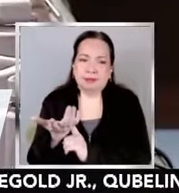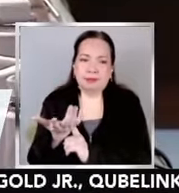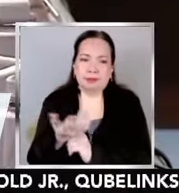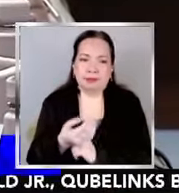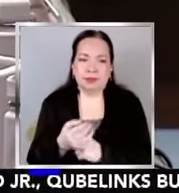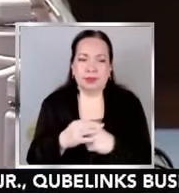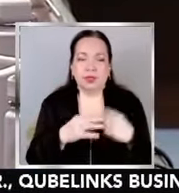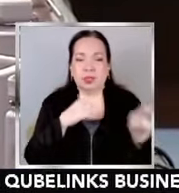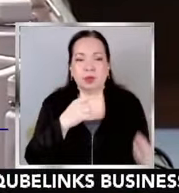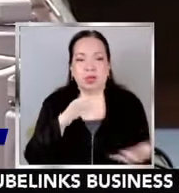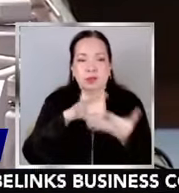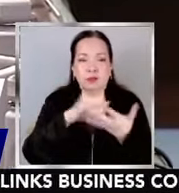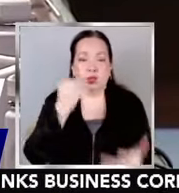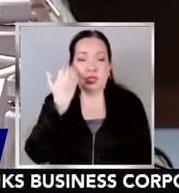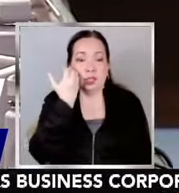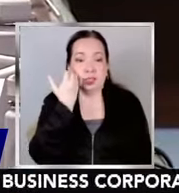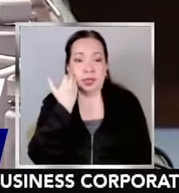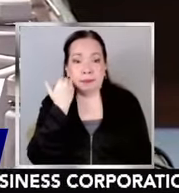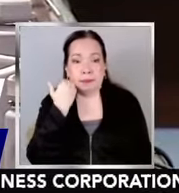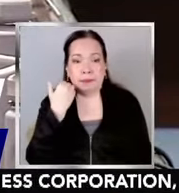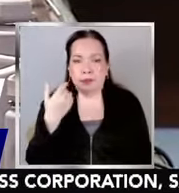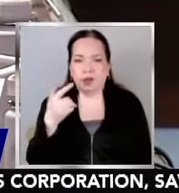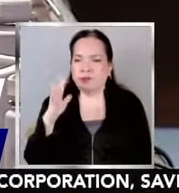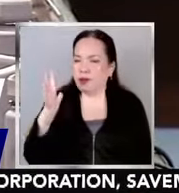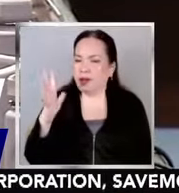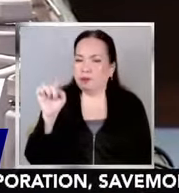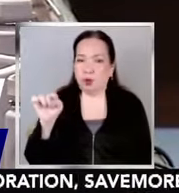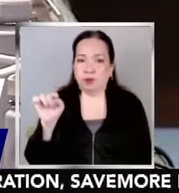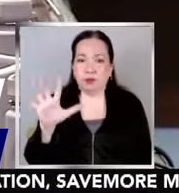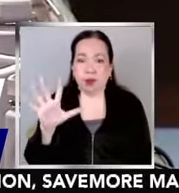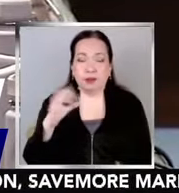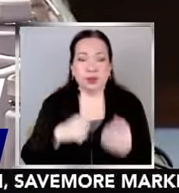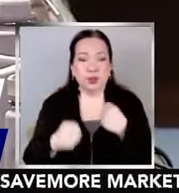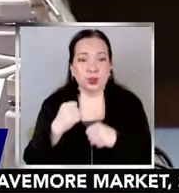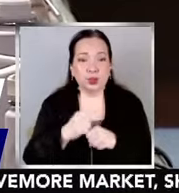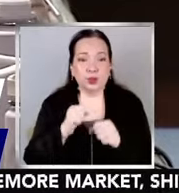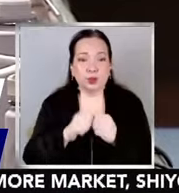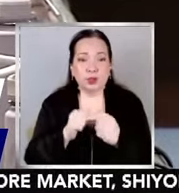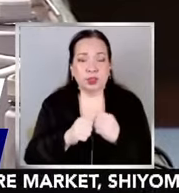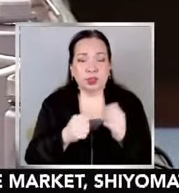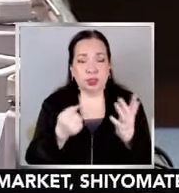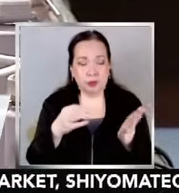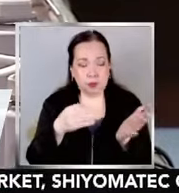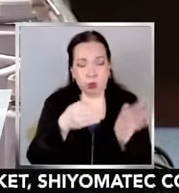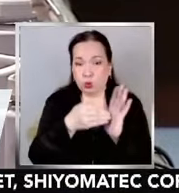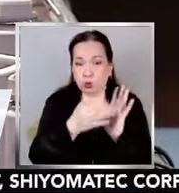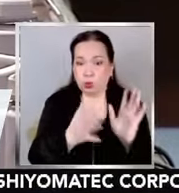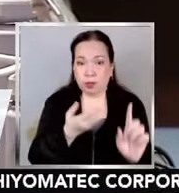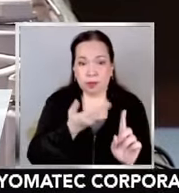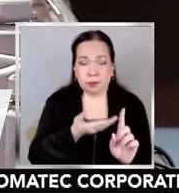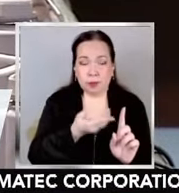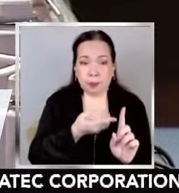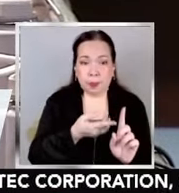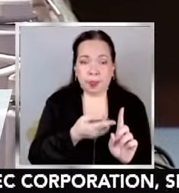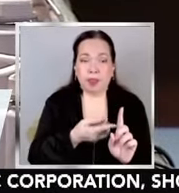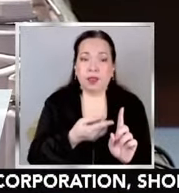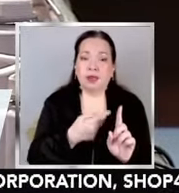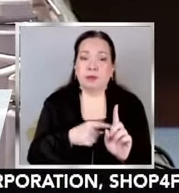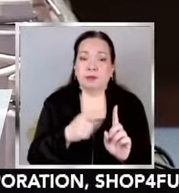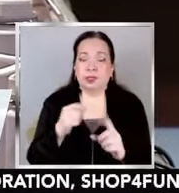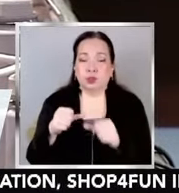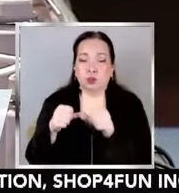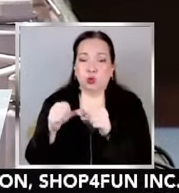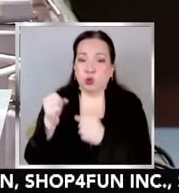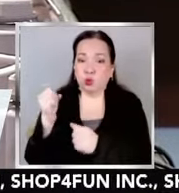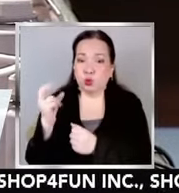of 5.5 years, meaning for a learner who is undergoing 12 years of